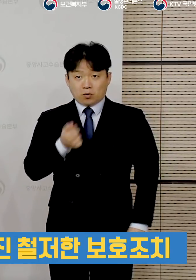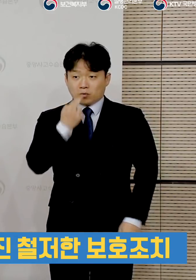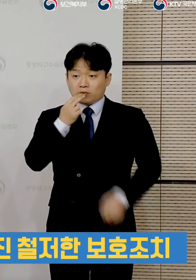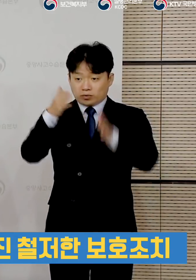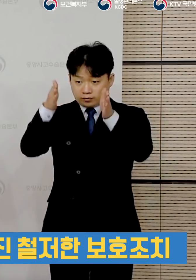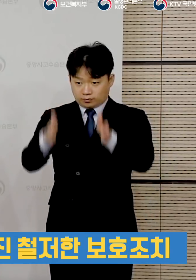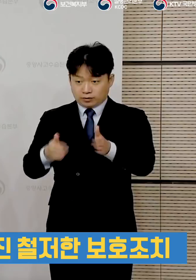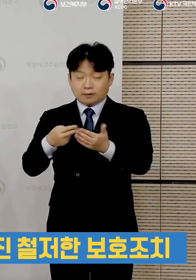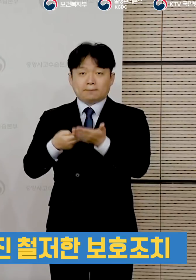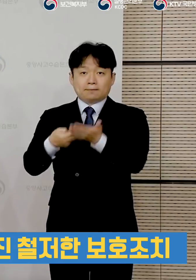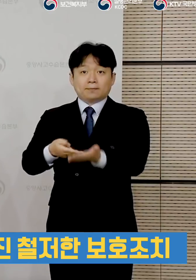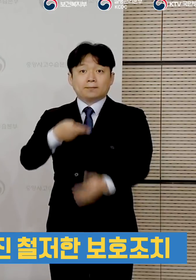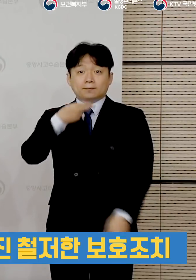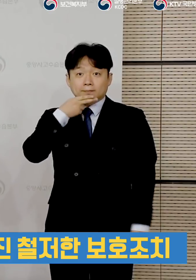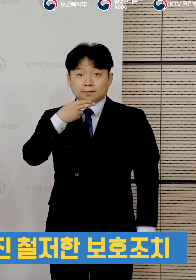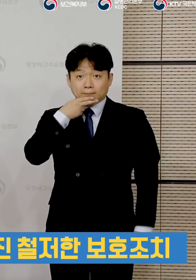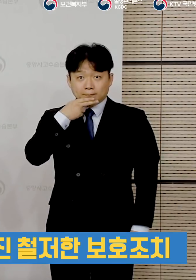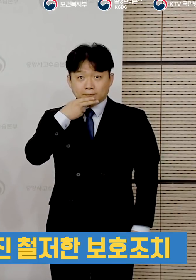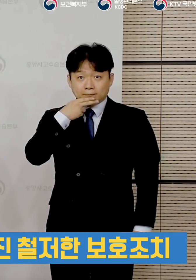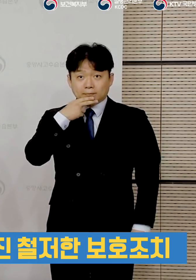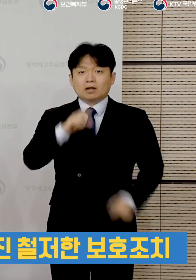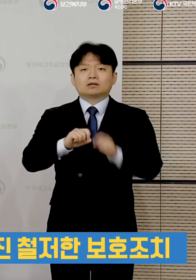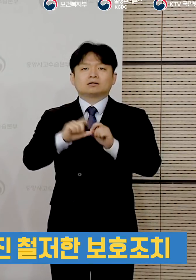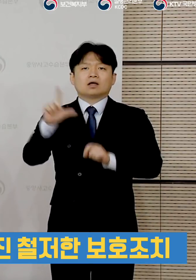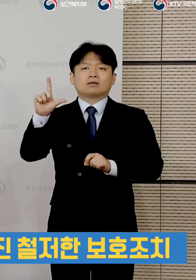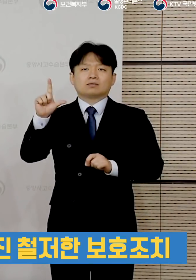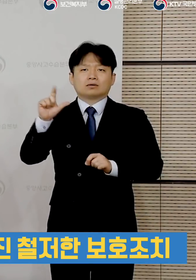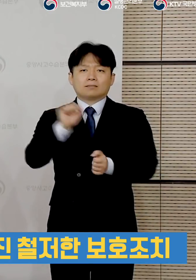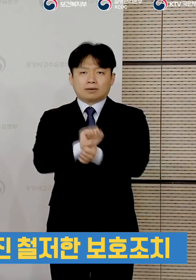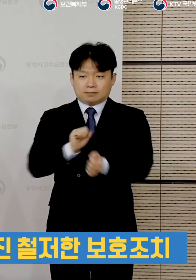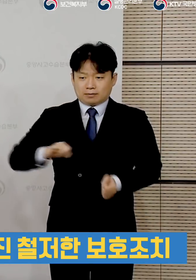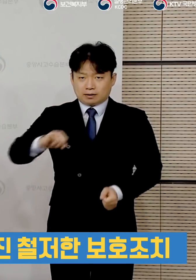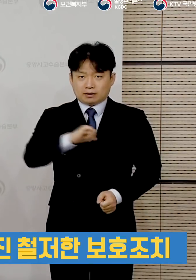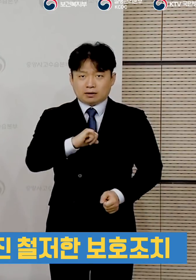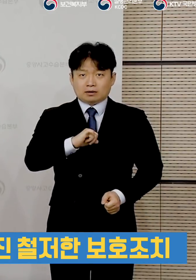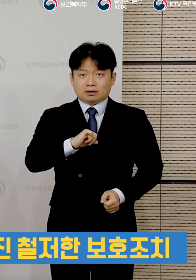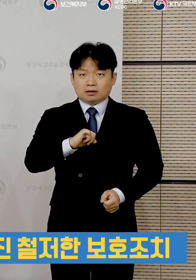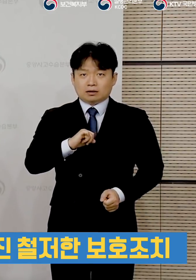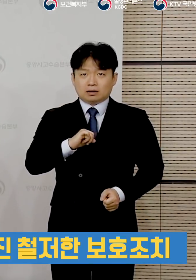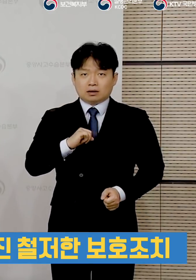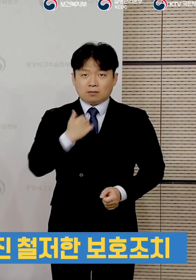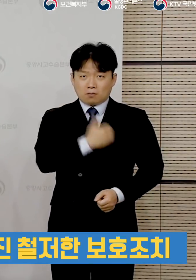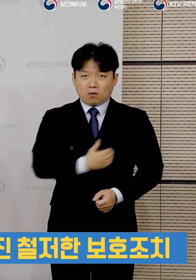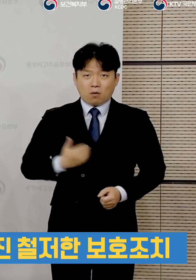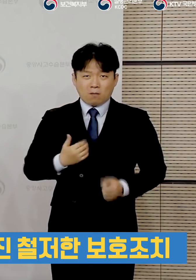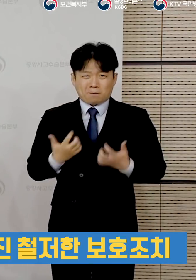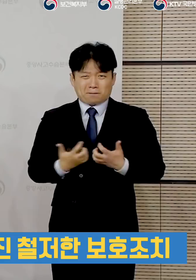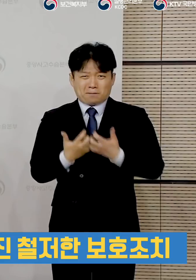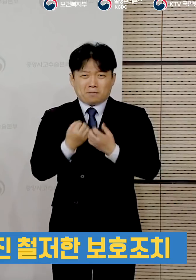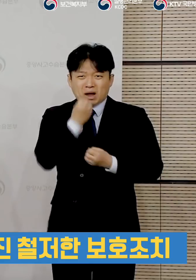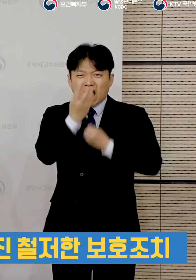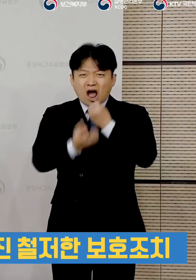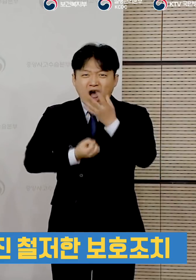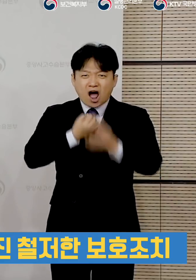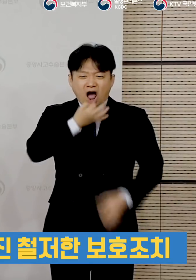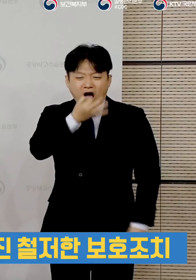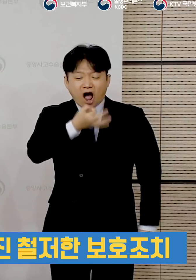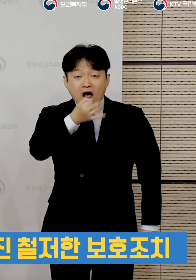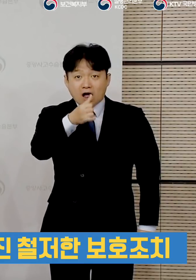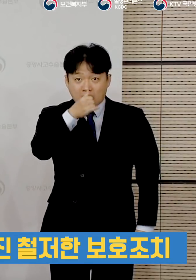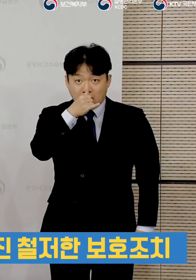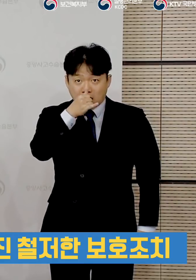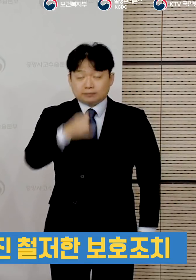없이 그 대부분 이미 바이러스가 생성돼서 분출되고 있는 상태에 있는 환자들이기 때문에